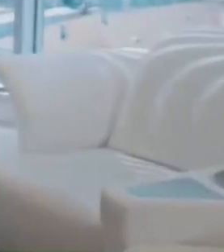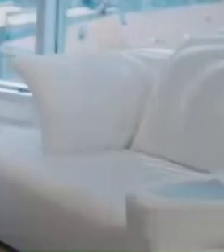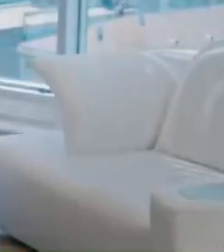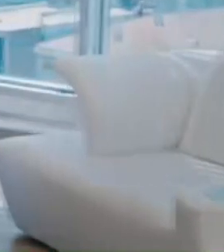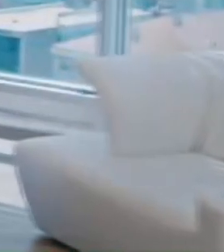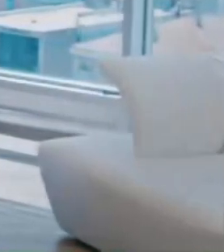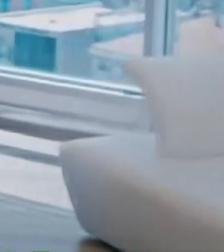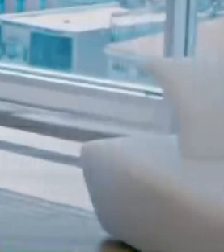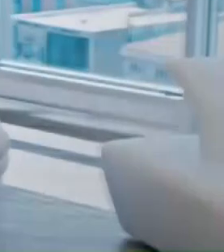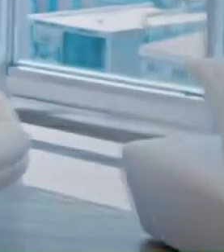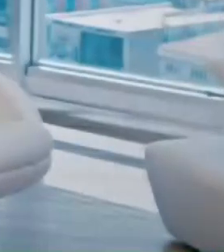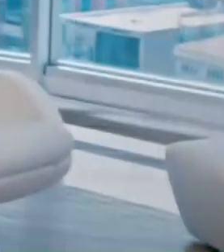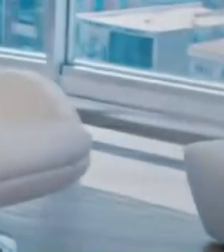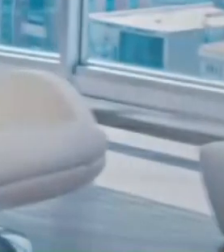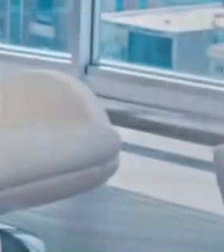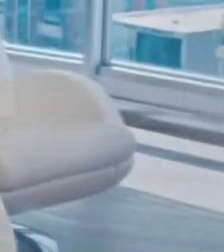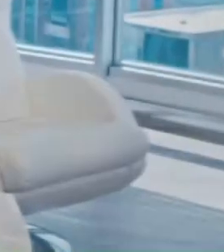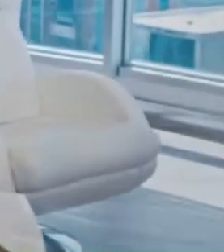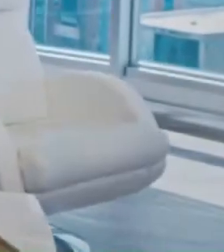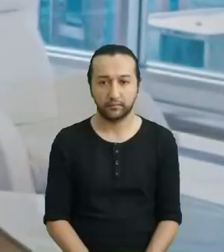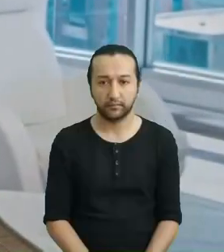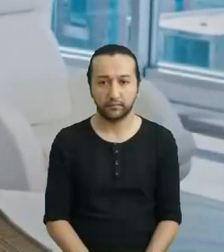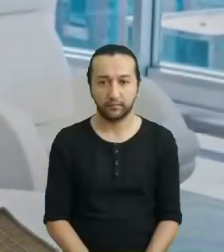Pencerenin önünde beyaz koltuk takımı. Ender masasında.